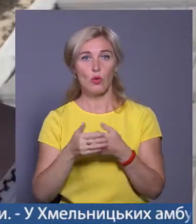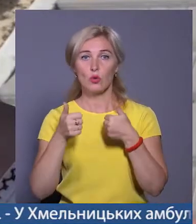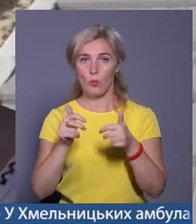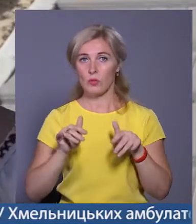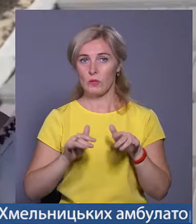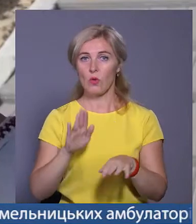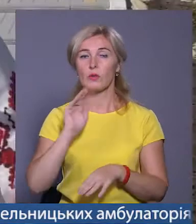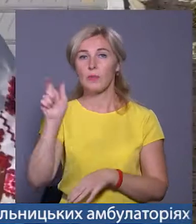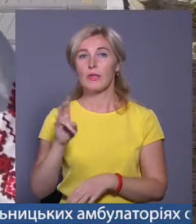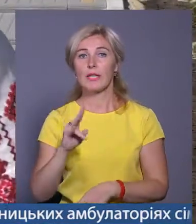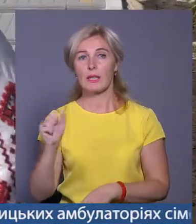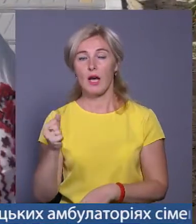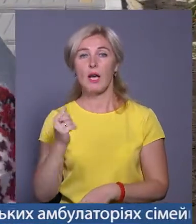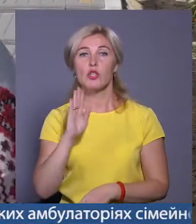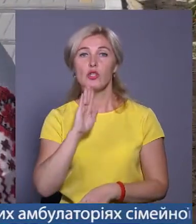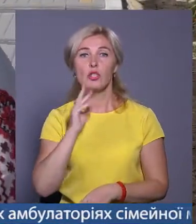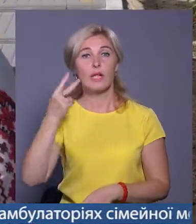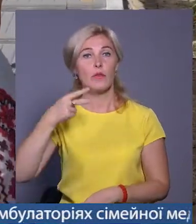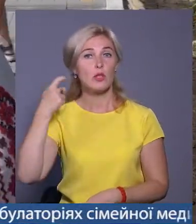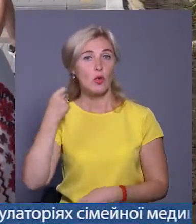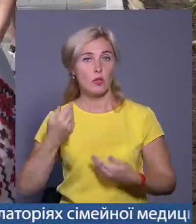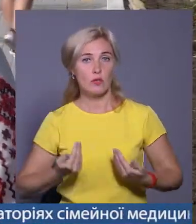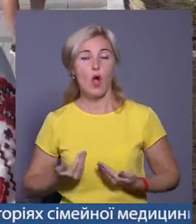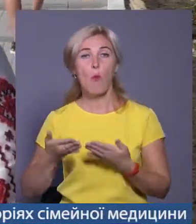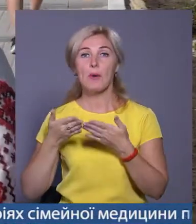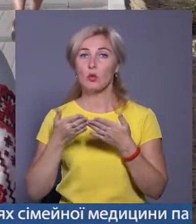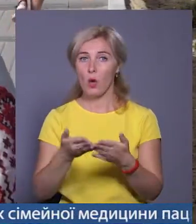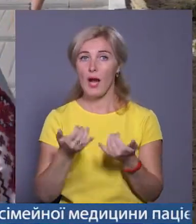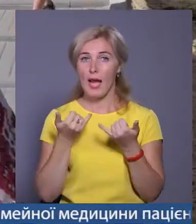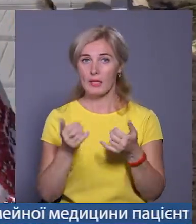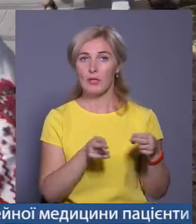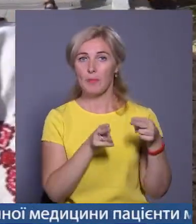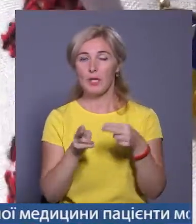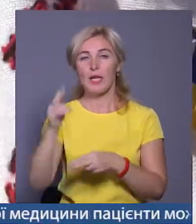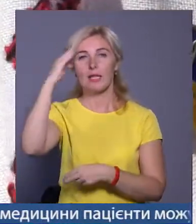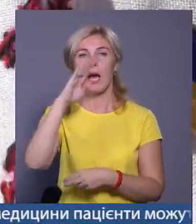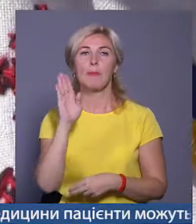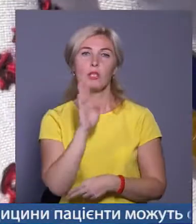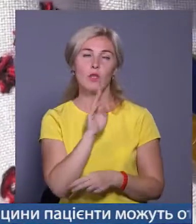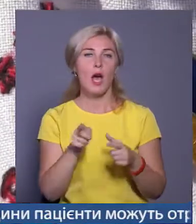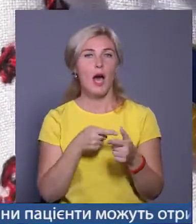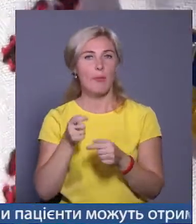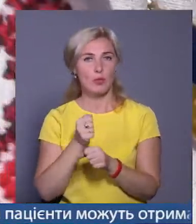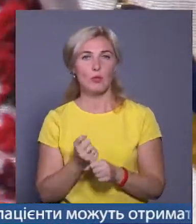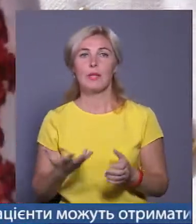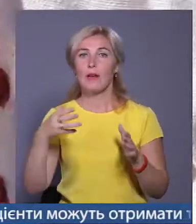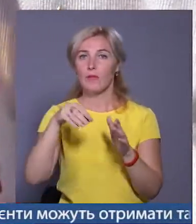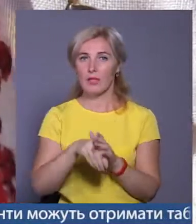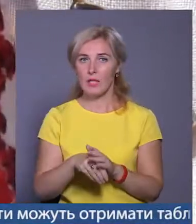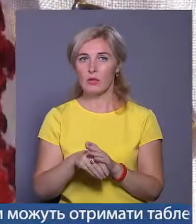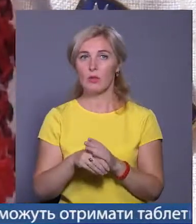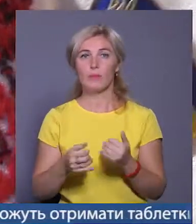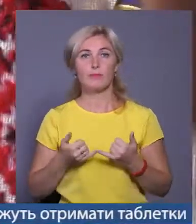справи Ніна Нянчук. Жінка 20 років живе у Португалії, а нині приїхала на батьківщину, аби зробити внесок в